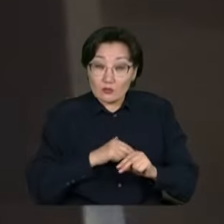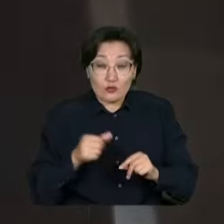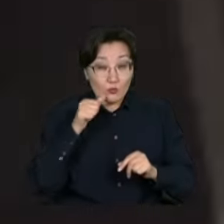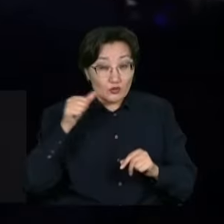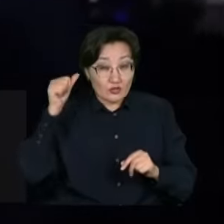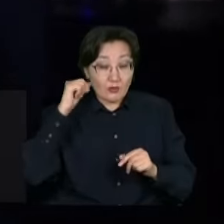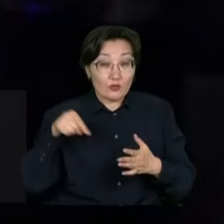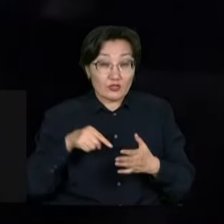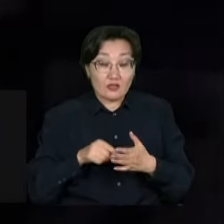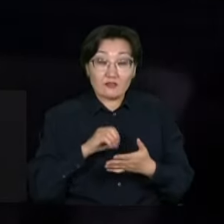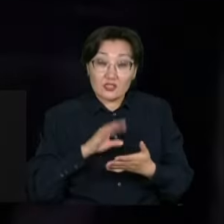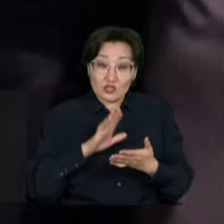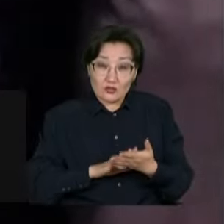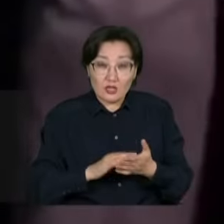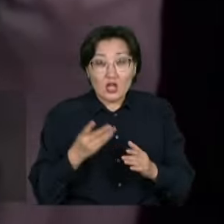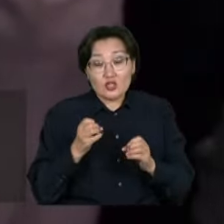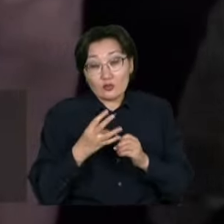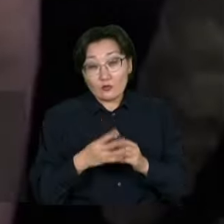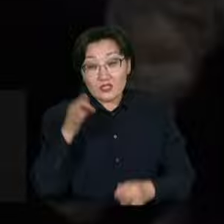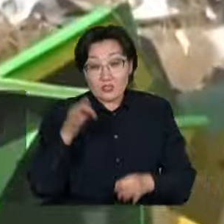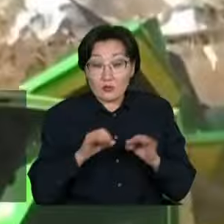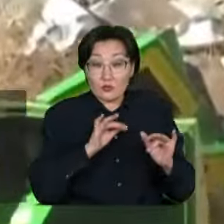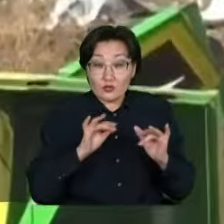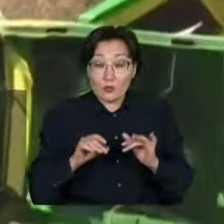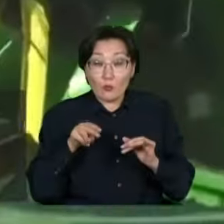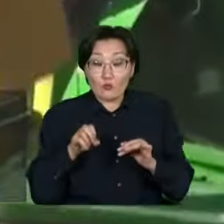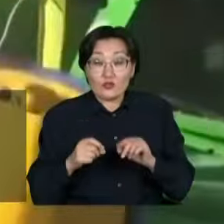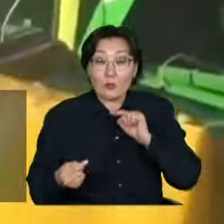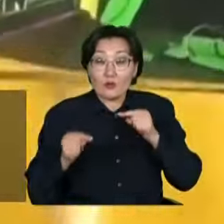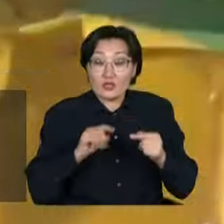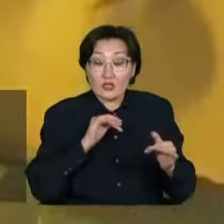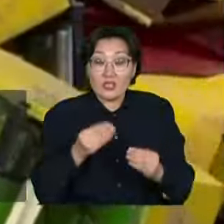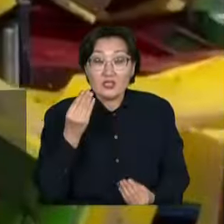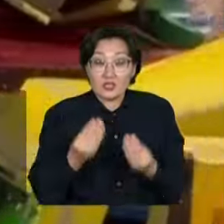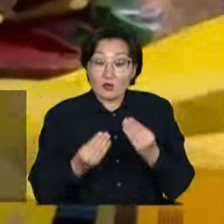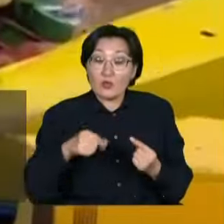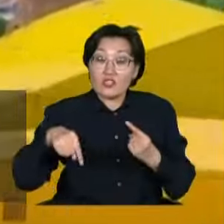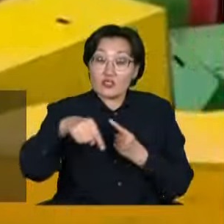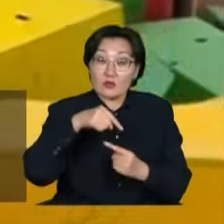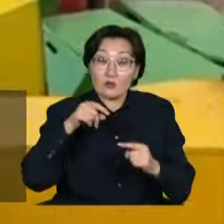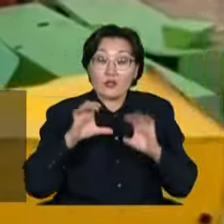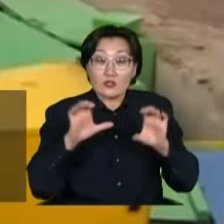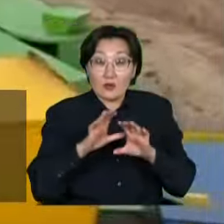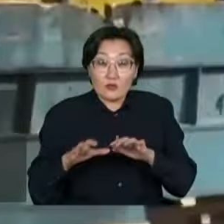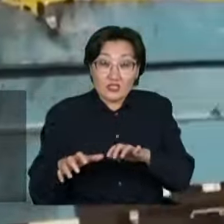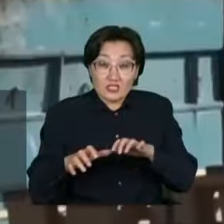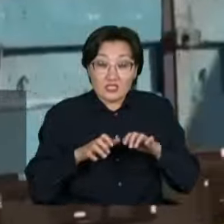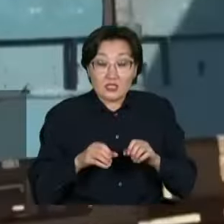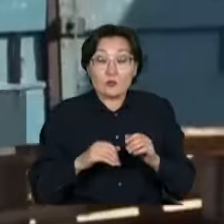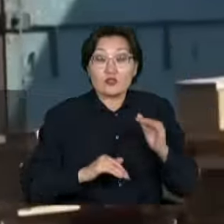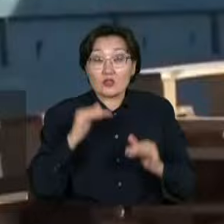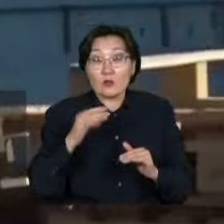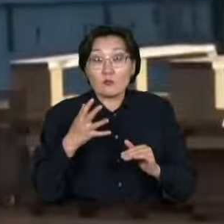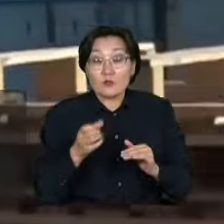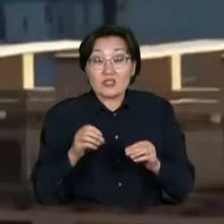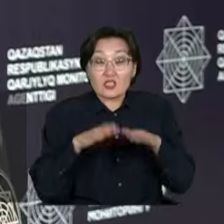прошлом году в городе зарегистрировали 14 уголовных дел по противодействию игорному бизнесу. Из незаконного оборота изъяли свыше